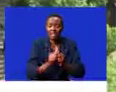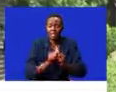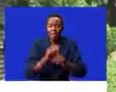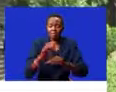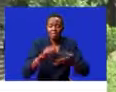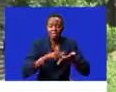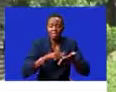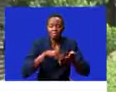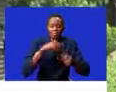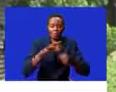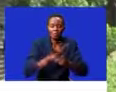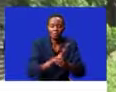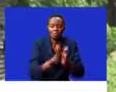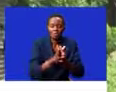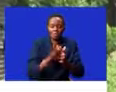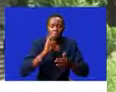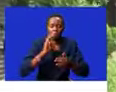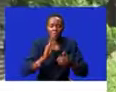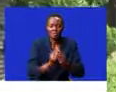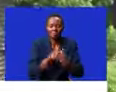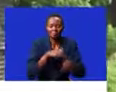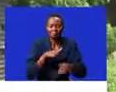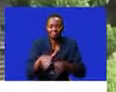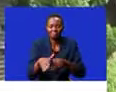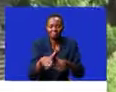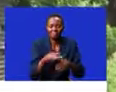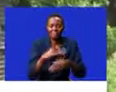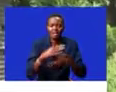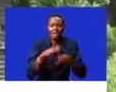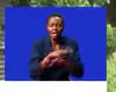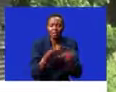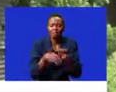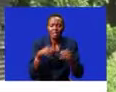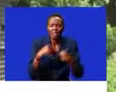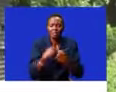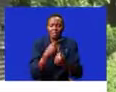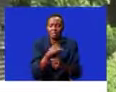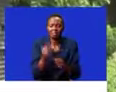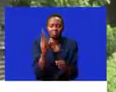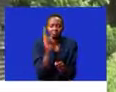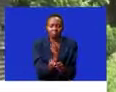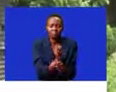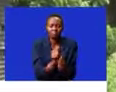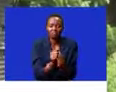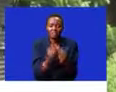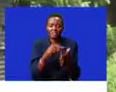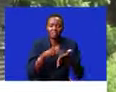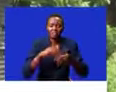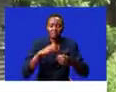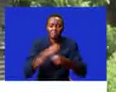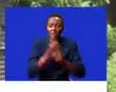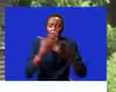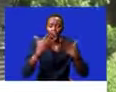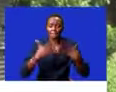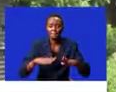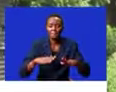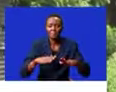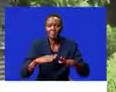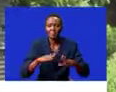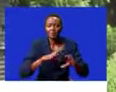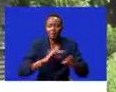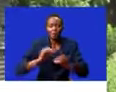gi pi, chiro dhiek, gimoro amora matimore kanyo onge. Ma nomiyo ji